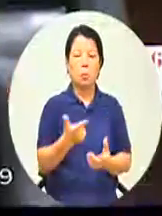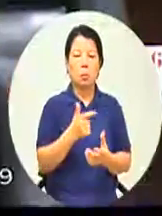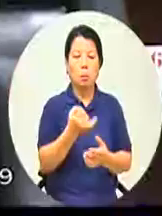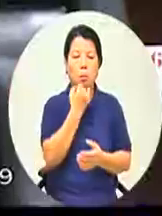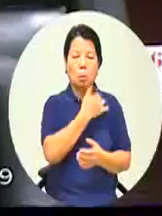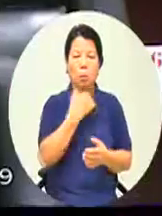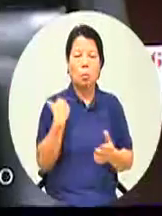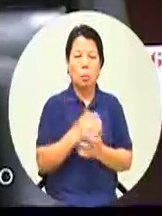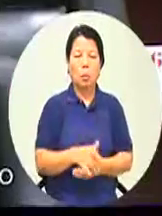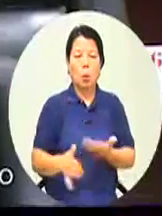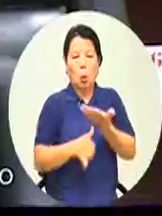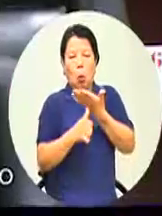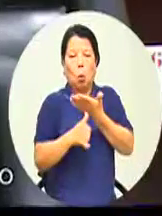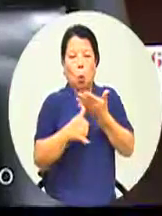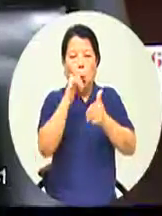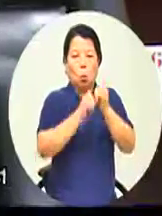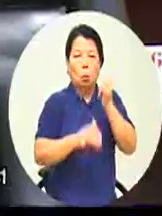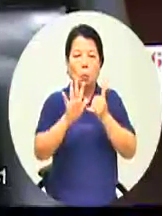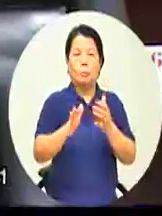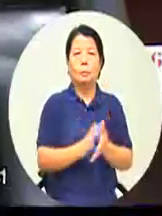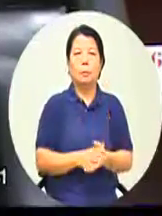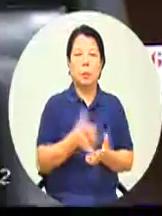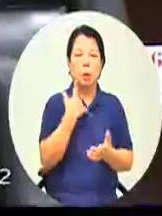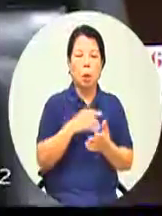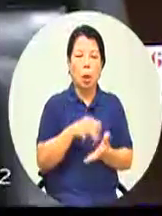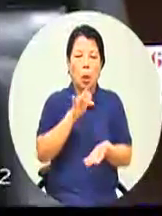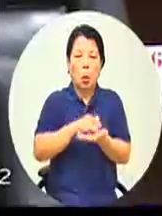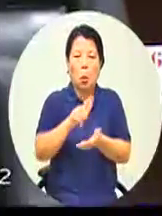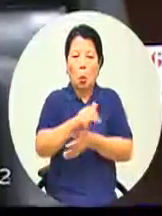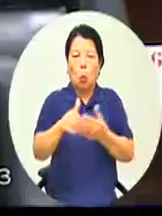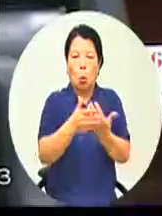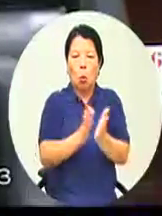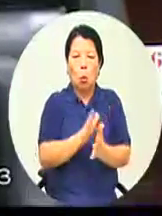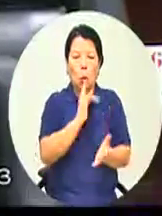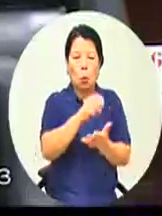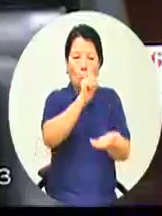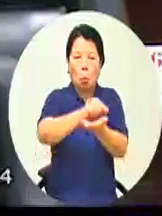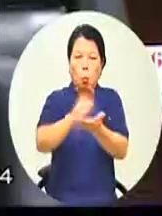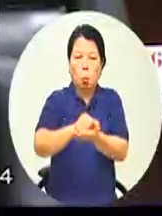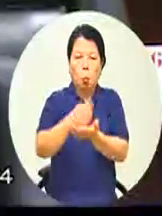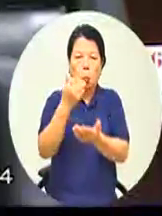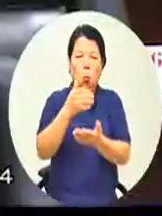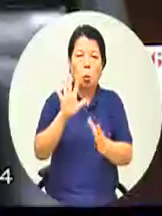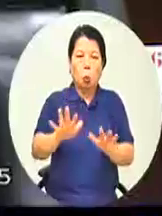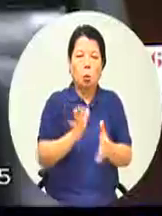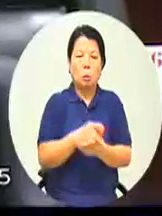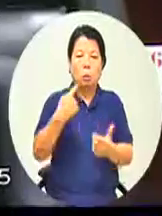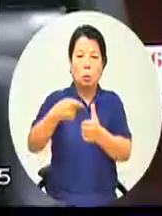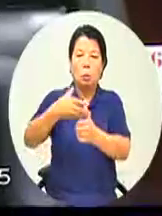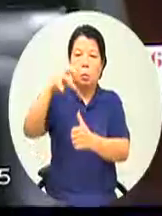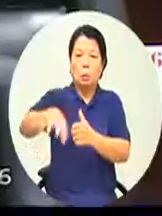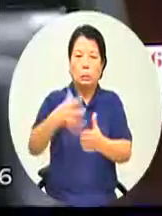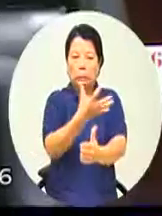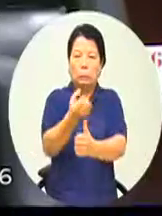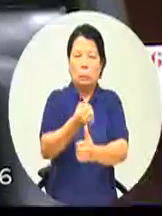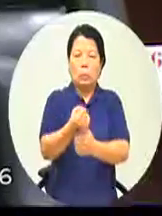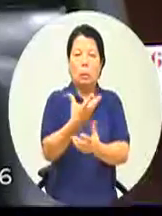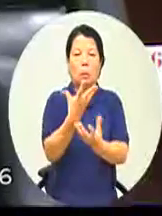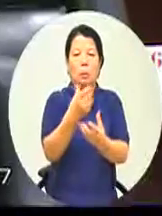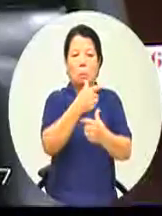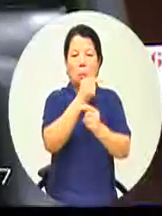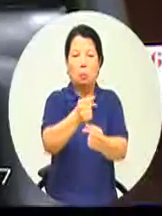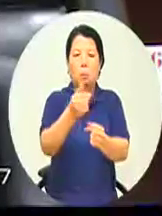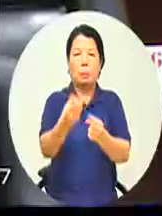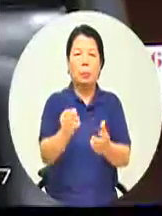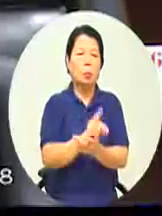能有吸毒历史或者是滥用毒品历史的这些孩子，我们教育局没有办法好好的掌握的话，那我觉得对